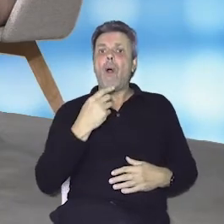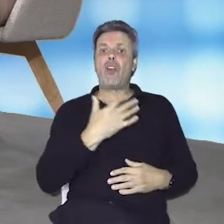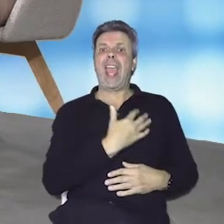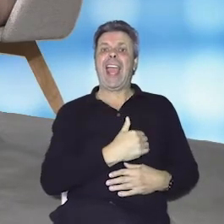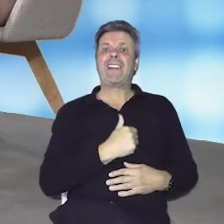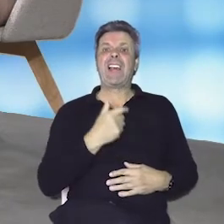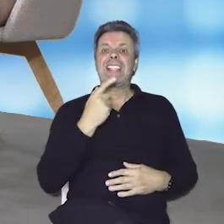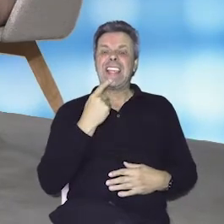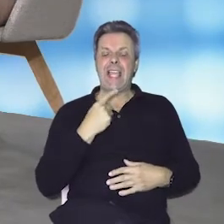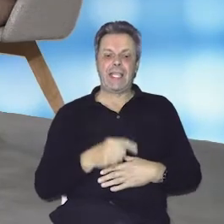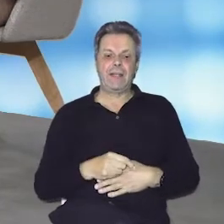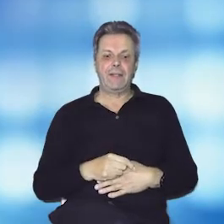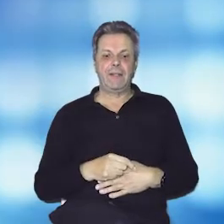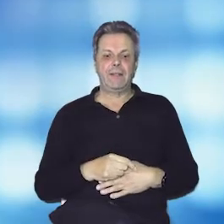jezik.